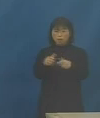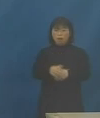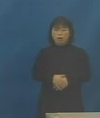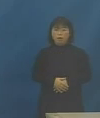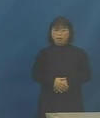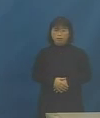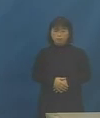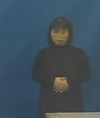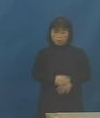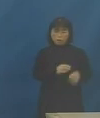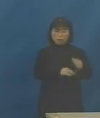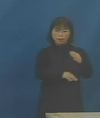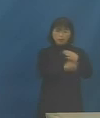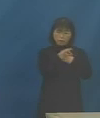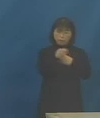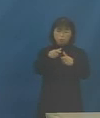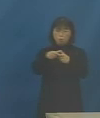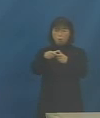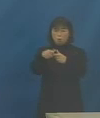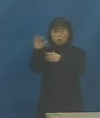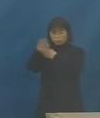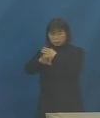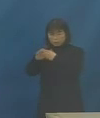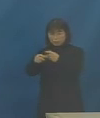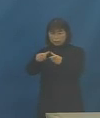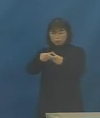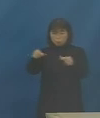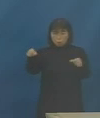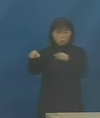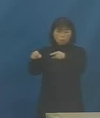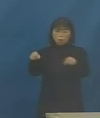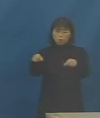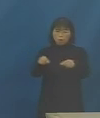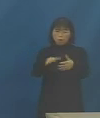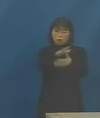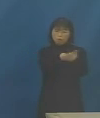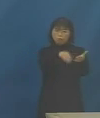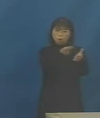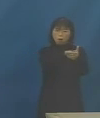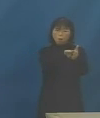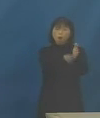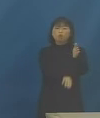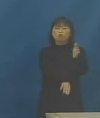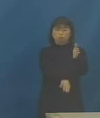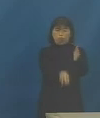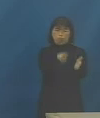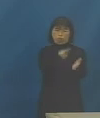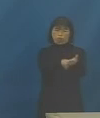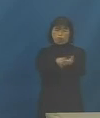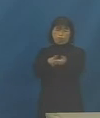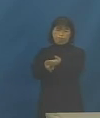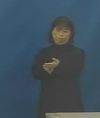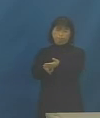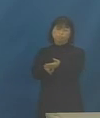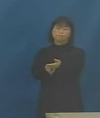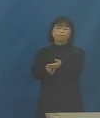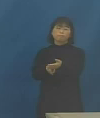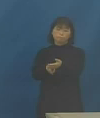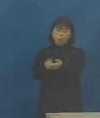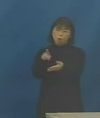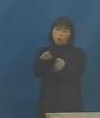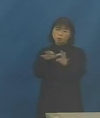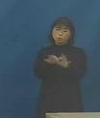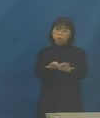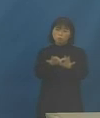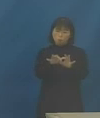7合計も含めてレッドデータリストから外していくということにいたしますうまぁ高につきまし